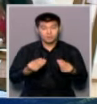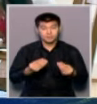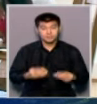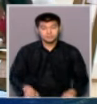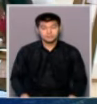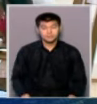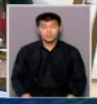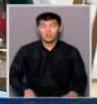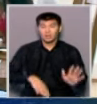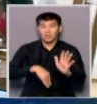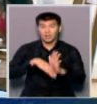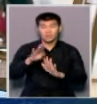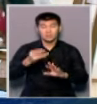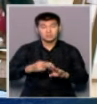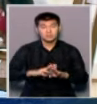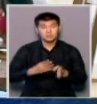шахматтан жоғарғы